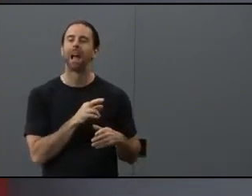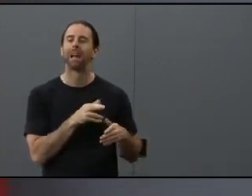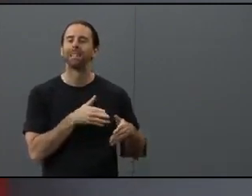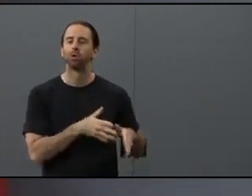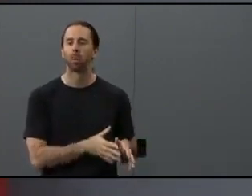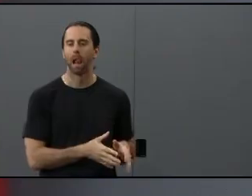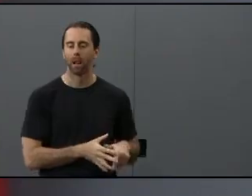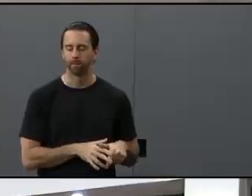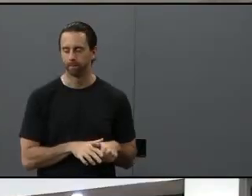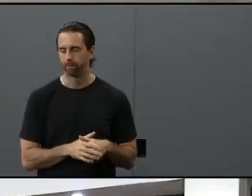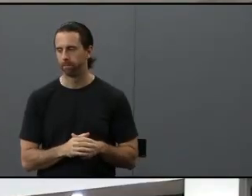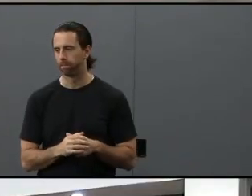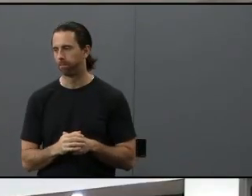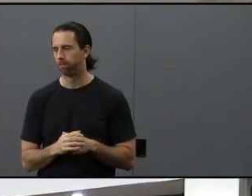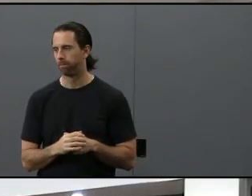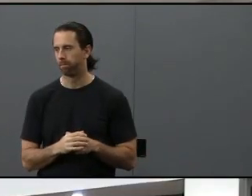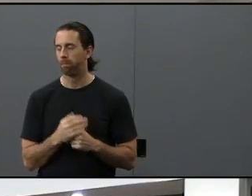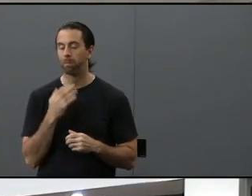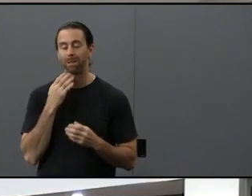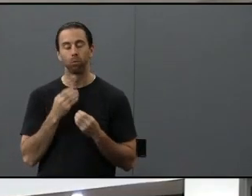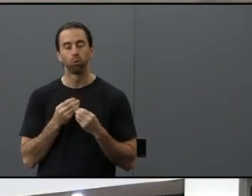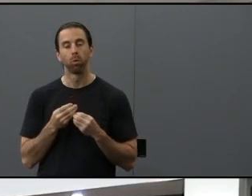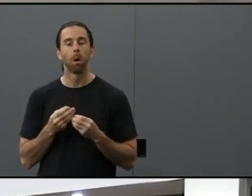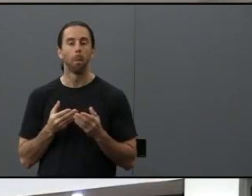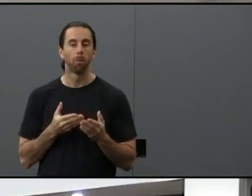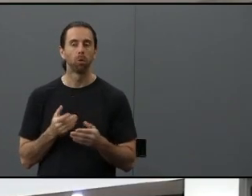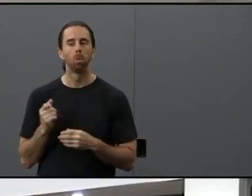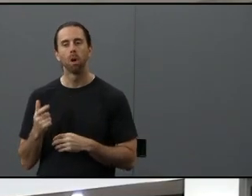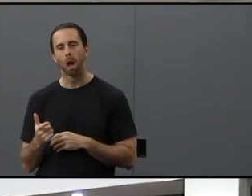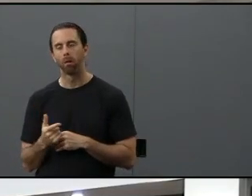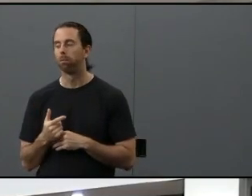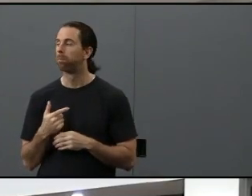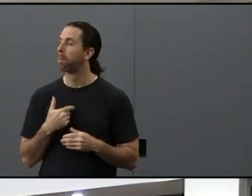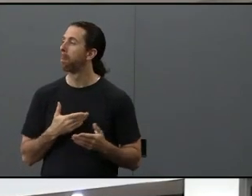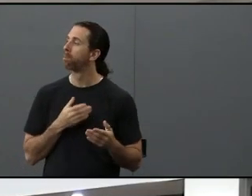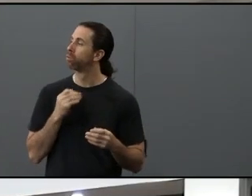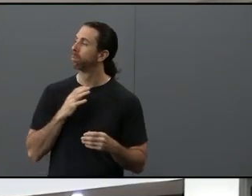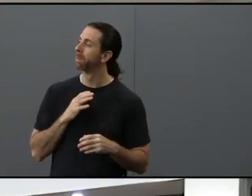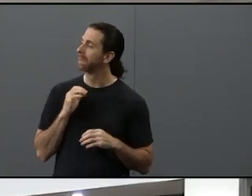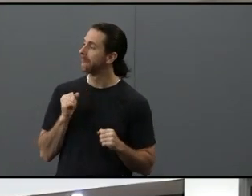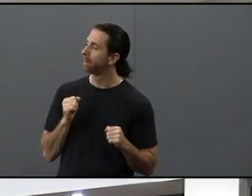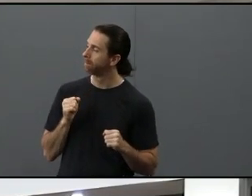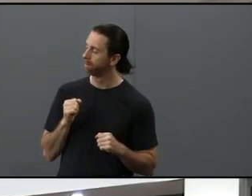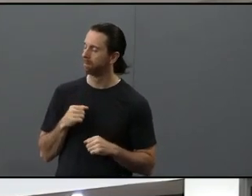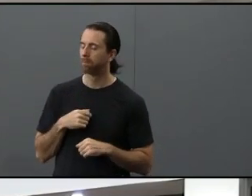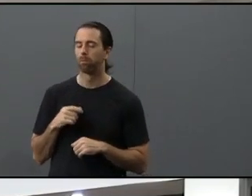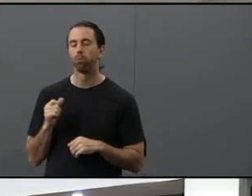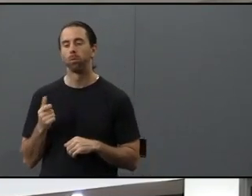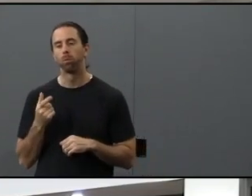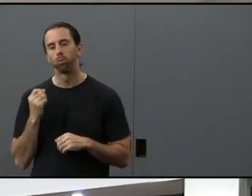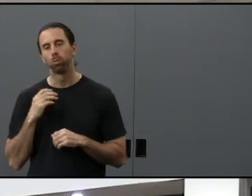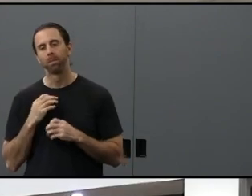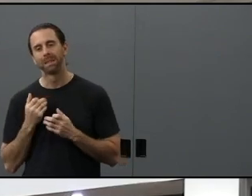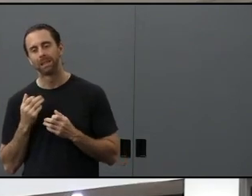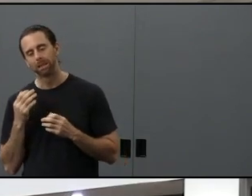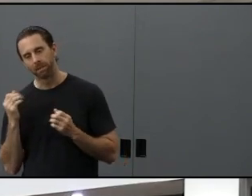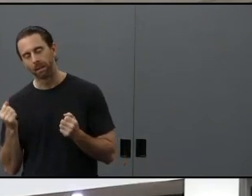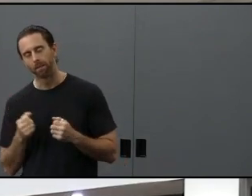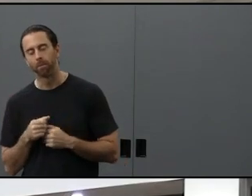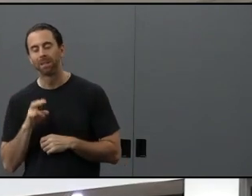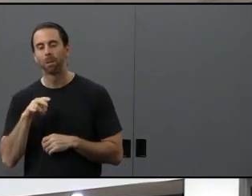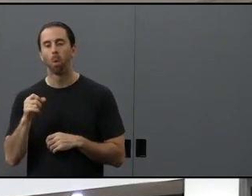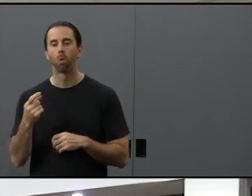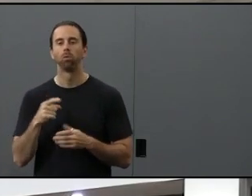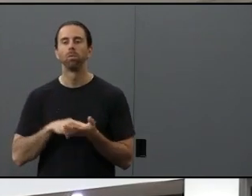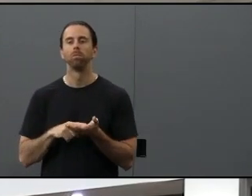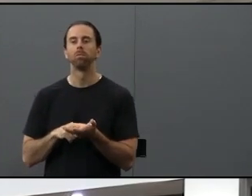résiduelle merci donc un proposeur un appuyeur je propose monsieur merci j'appuie monsieur le Président merci 7.11